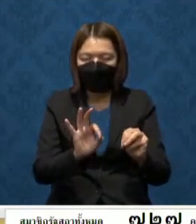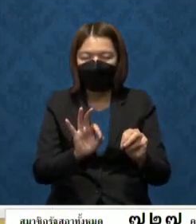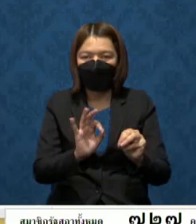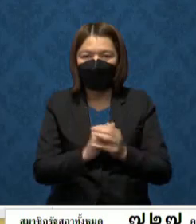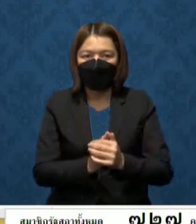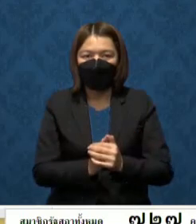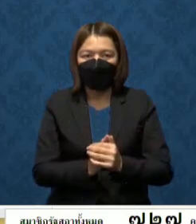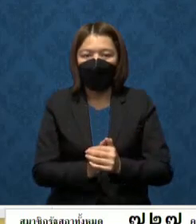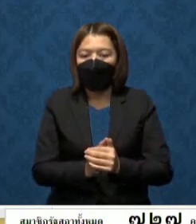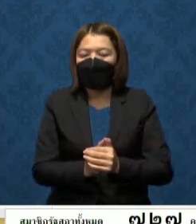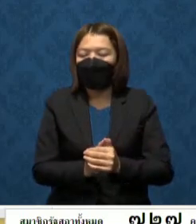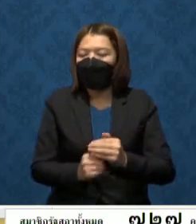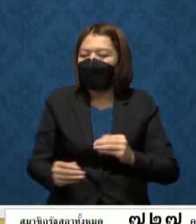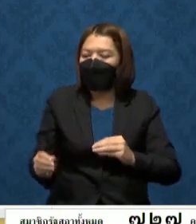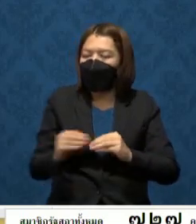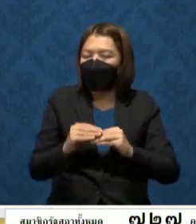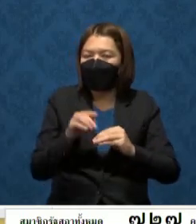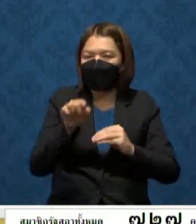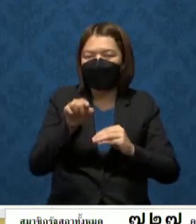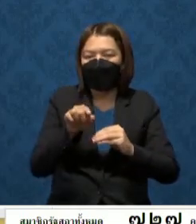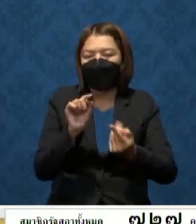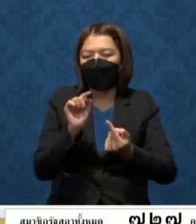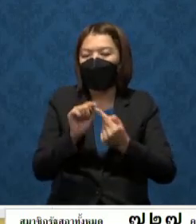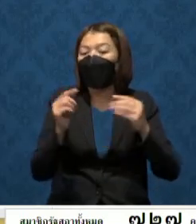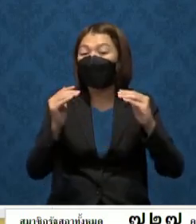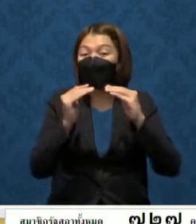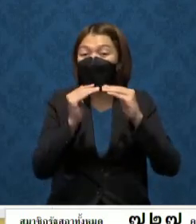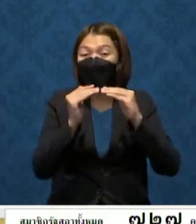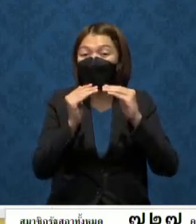แลว เพิมได้บัญหัดถึงสิทธิ